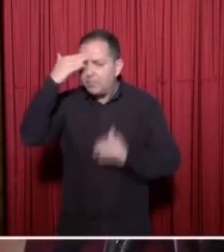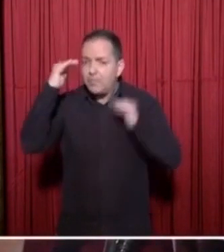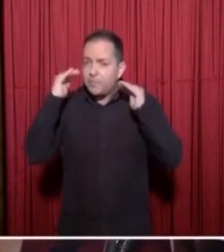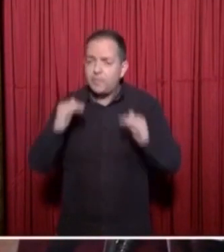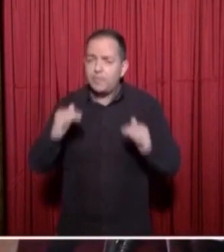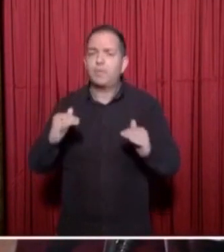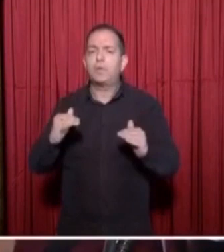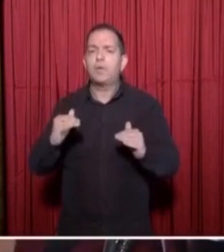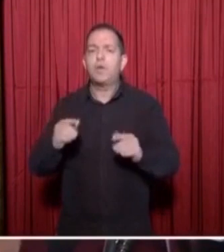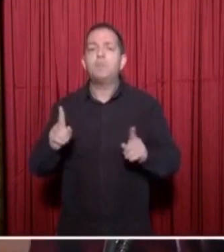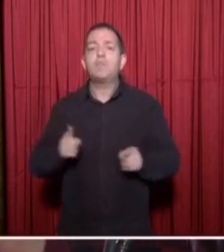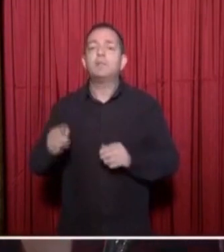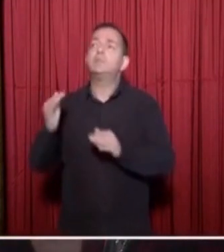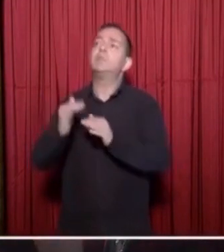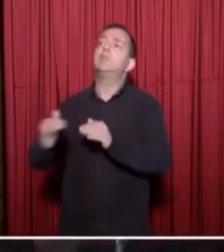ετησόμεθα.